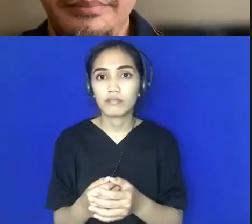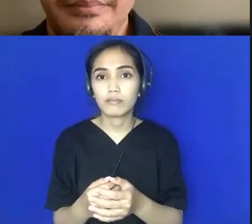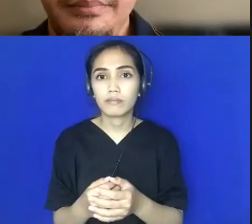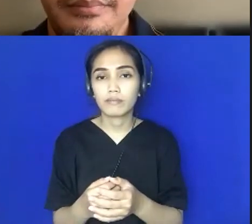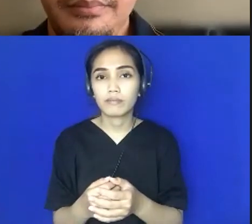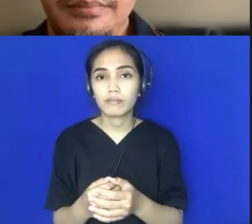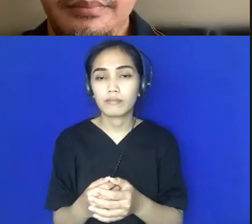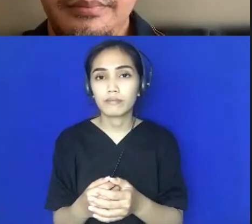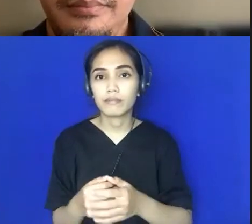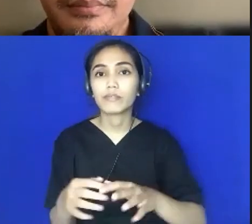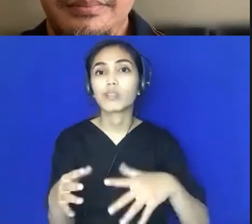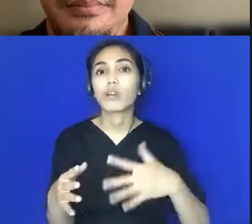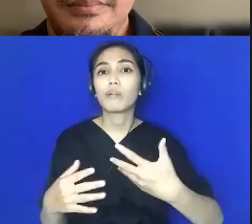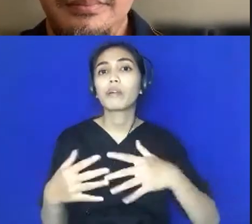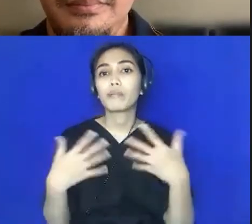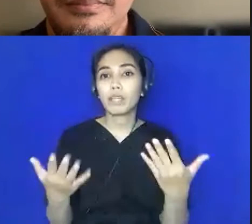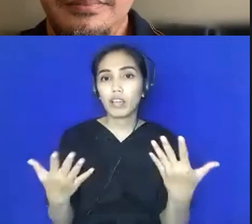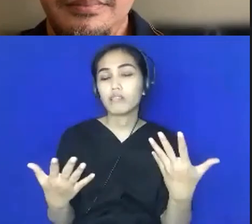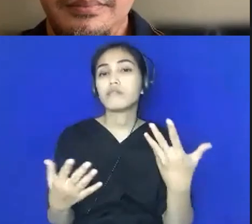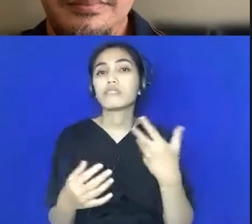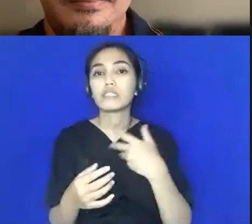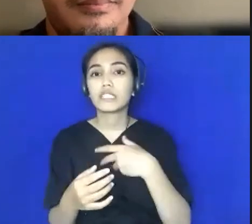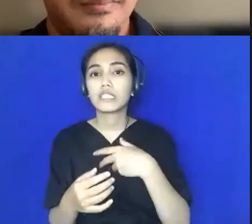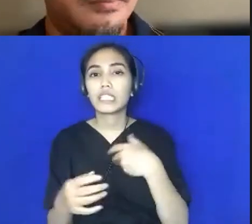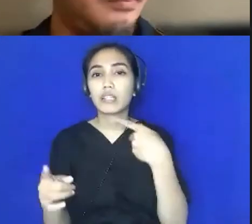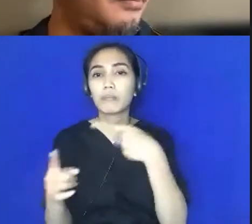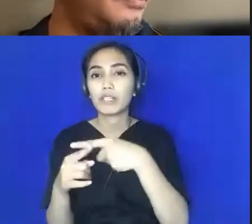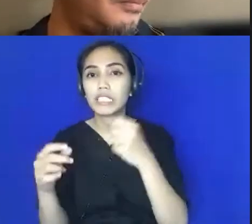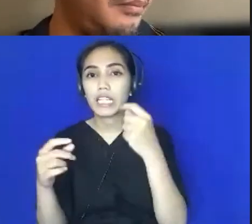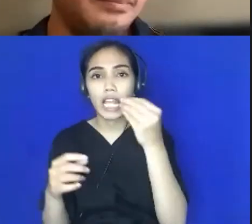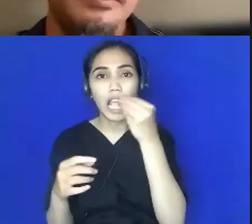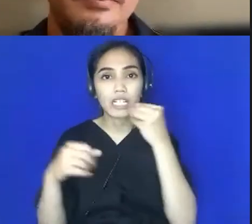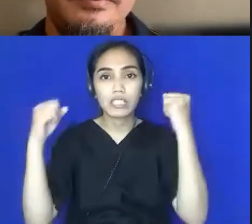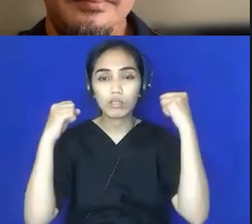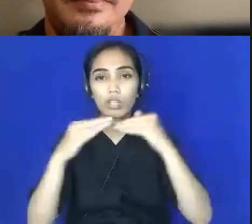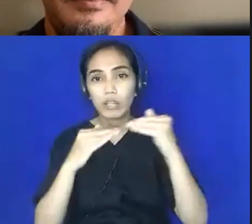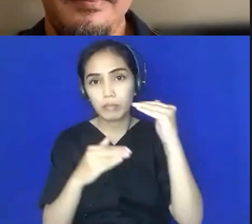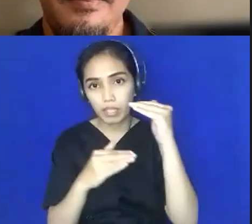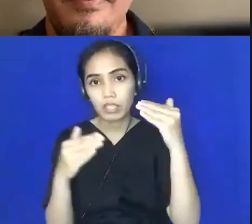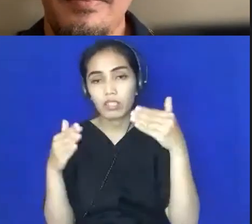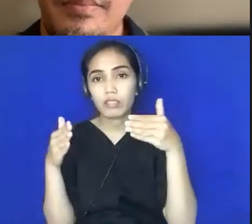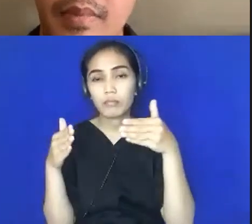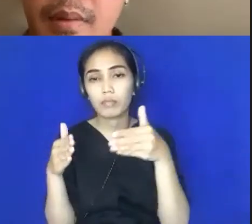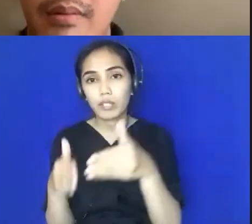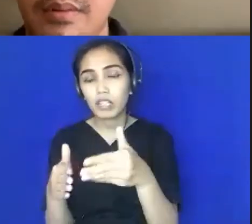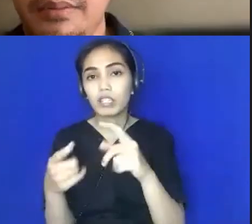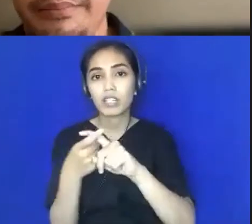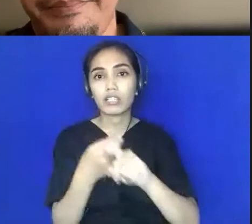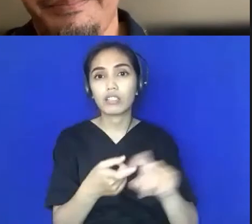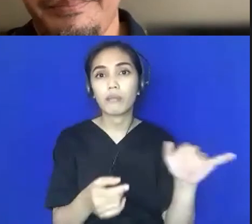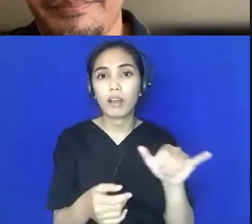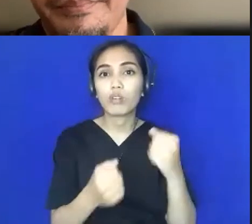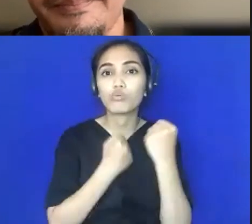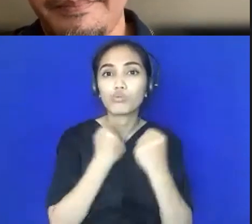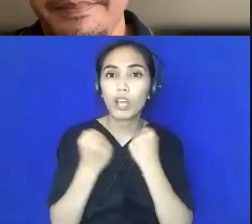synergize them? Jadi bagaimana intervensi gizi ini bisa lebih diperbaiki keterkaitannya dengan